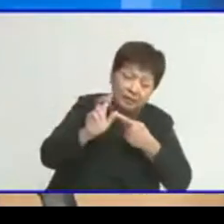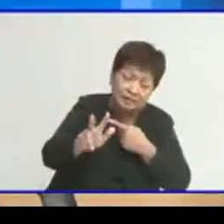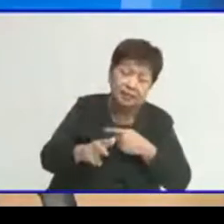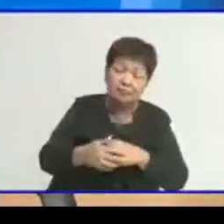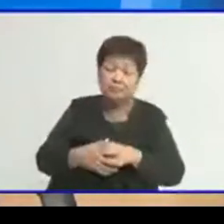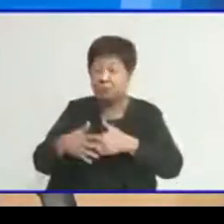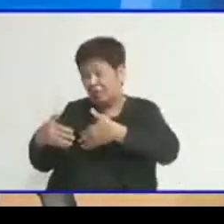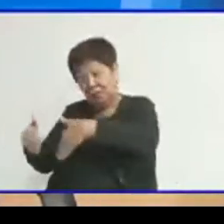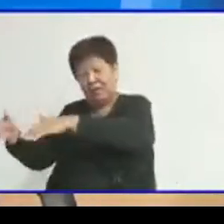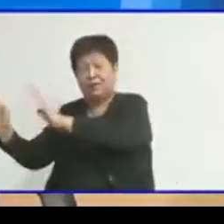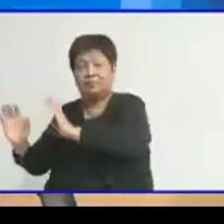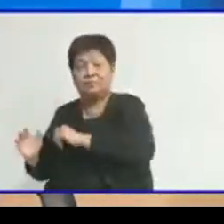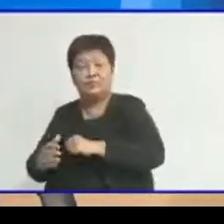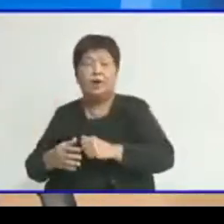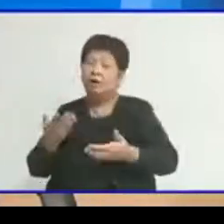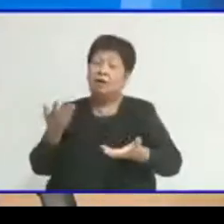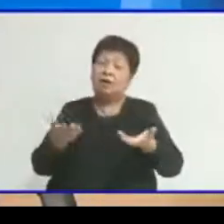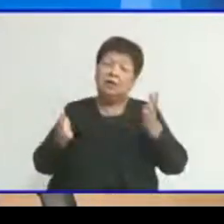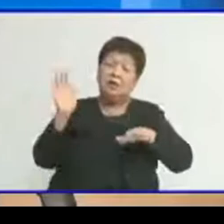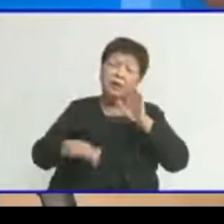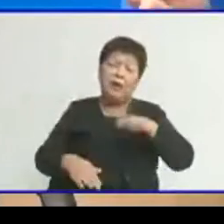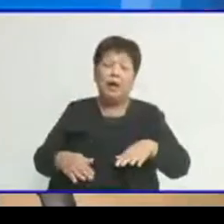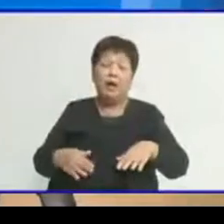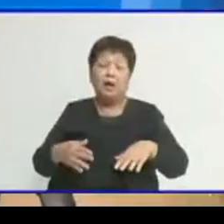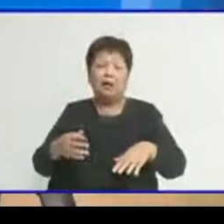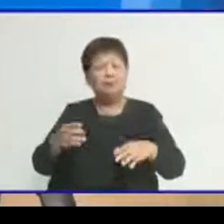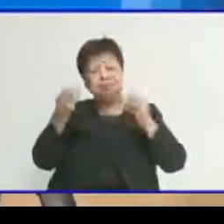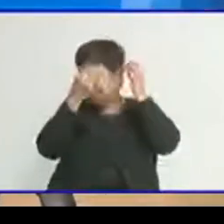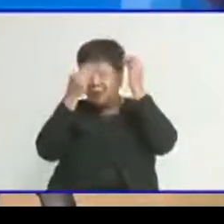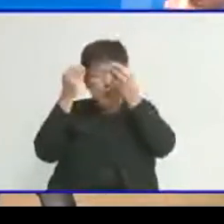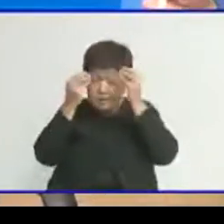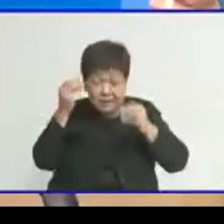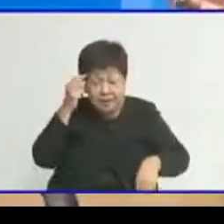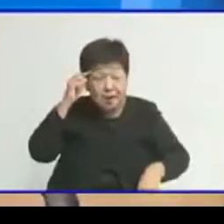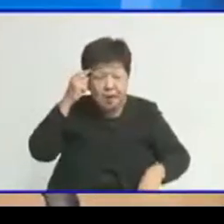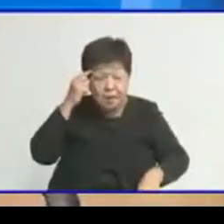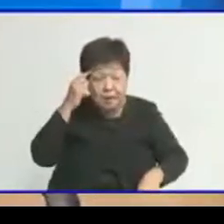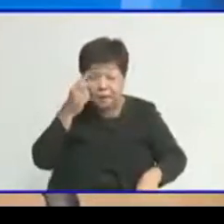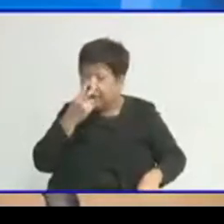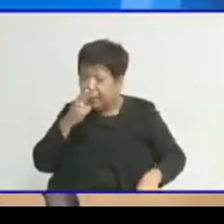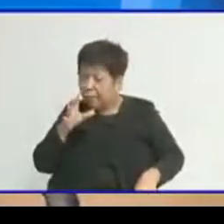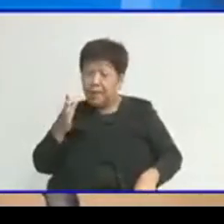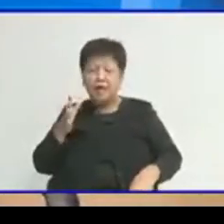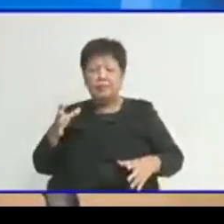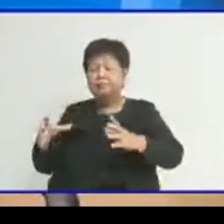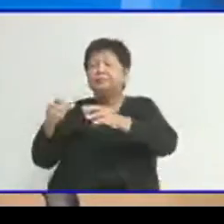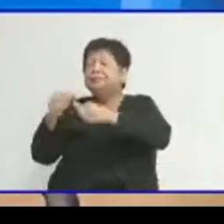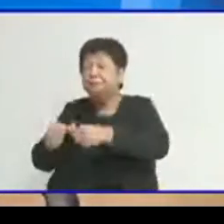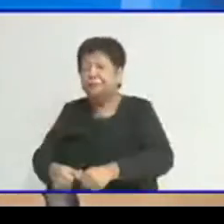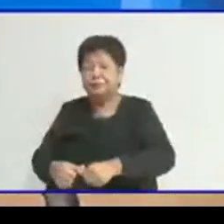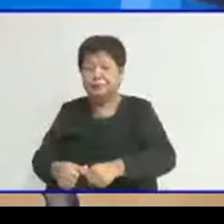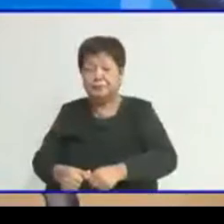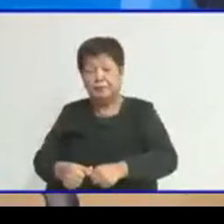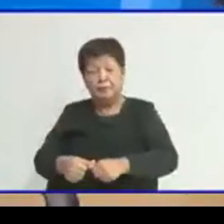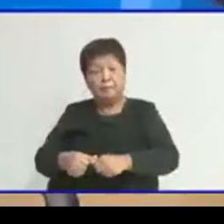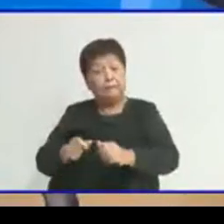POC have prepared to release the POCแต่ทีนี้ทั้งนี้ทั้งนั้นเนี่ยนะครับก็มีการดำเนินตัวนะครับกับทางตม.ก็มีการต่อ